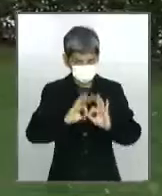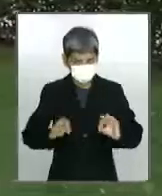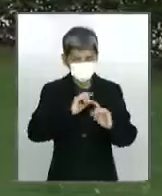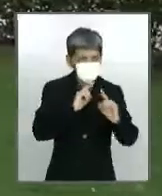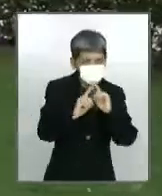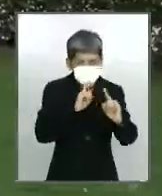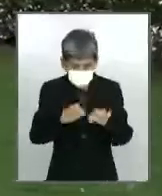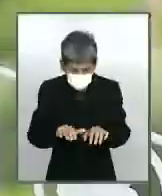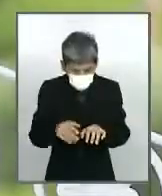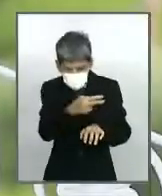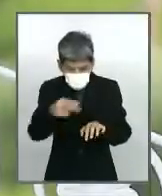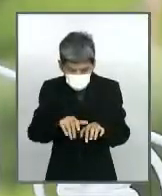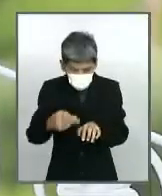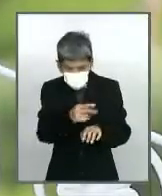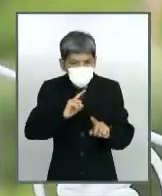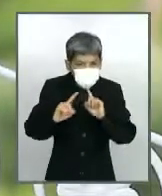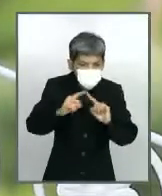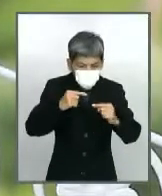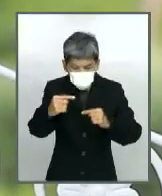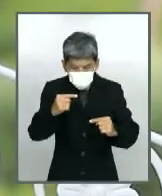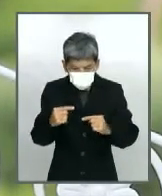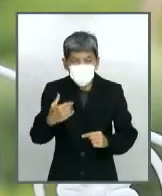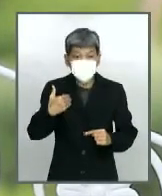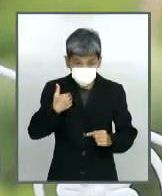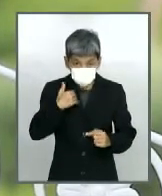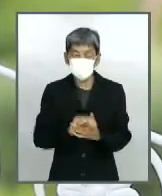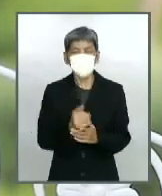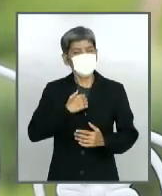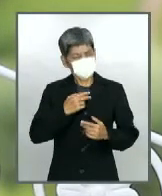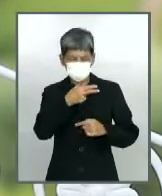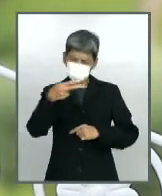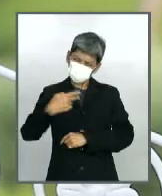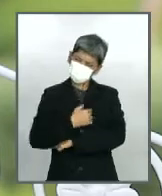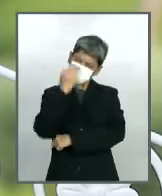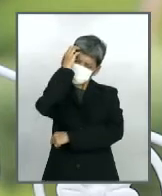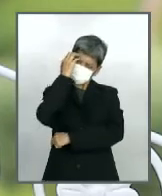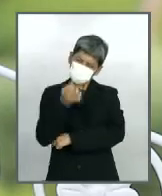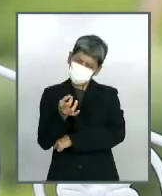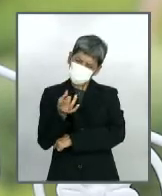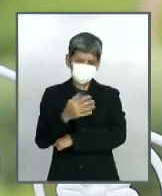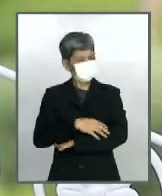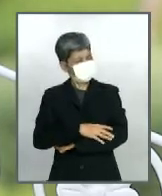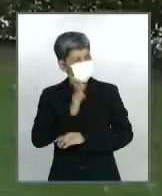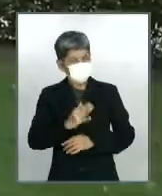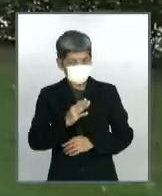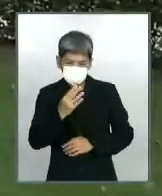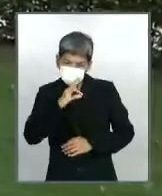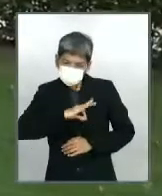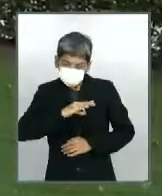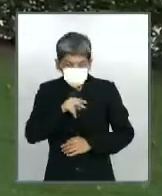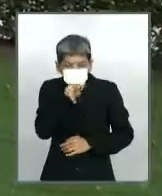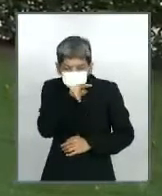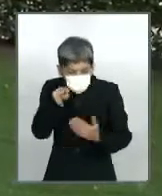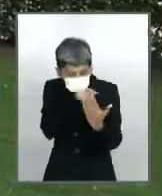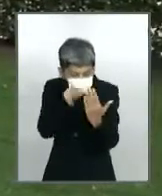ารมันคือการ text หรือการพิมพ์ข้อความกันค่อนข้างเยอะเลยซึ่งการตีความจากตัวหนังสือเนี่ยบางครั้งเนี่ยคนไม่รู้อารม